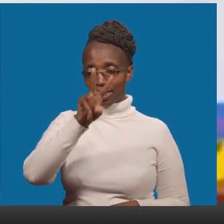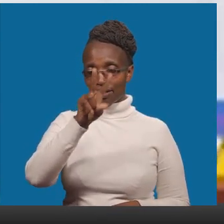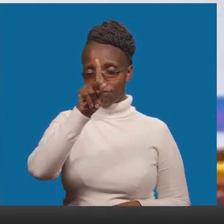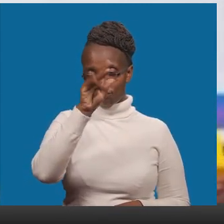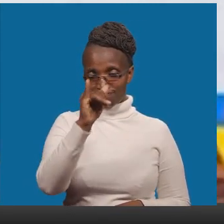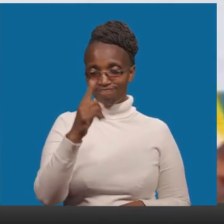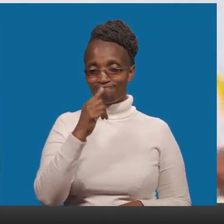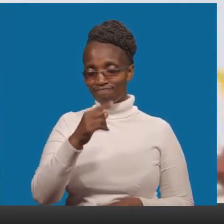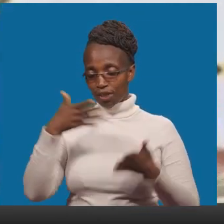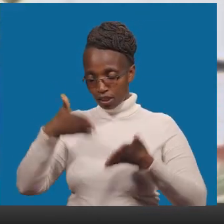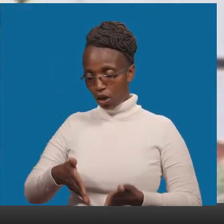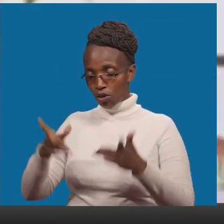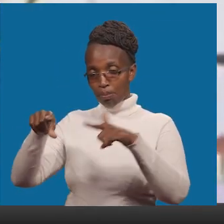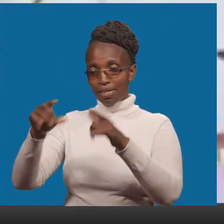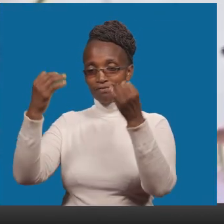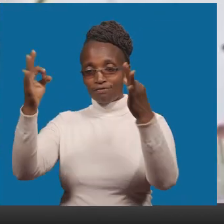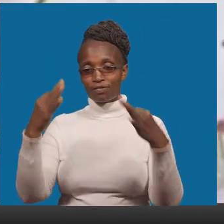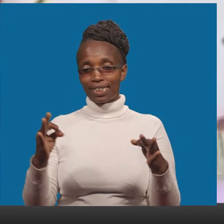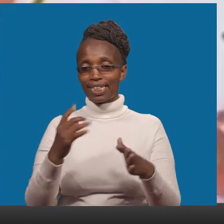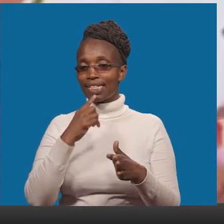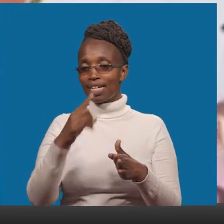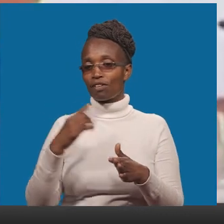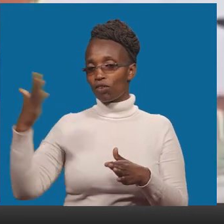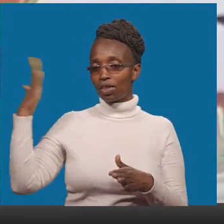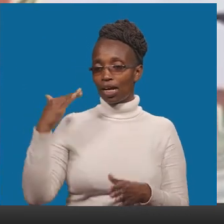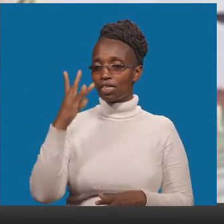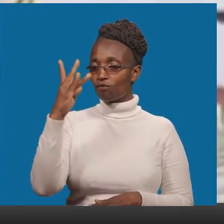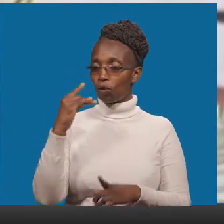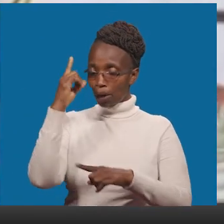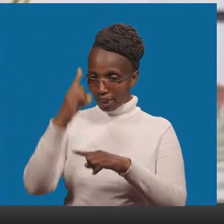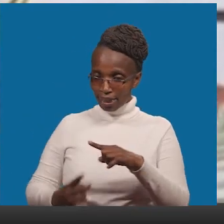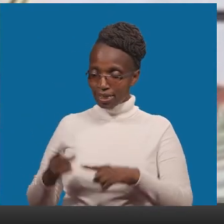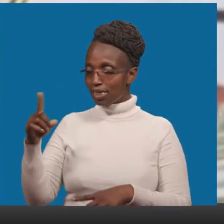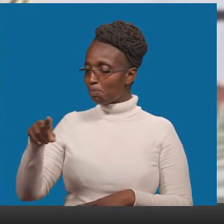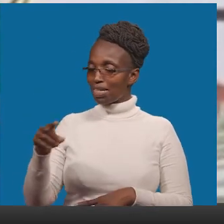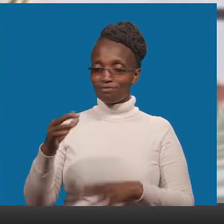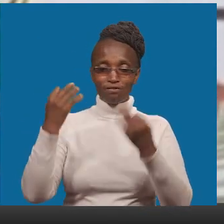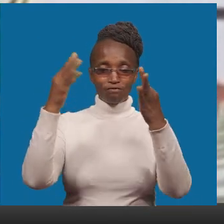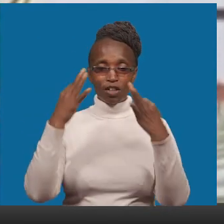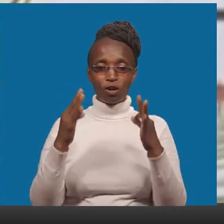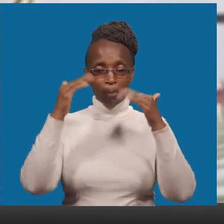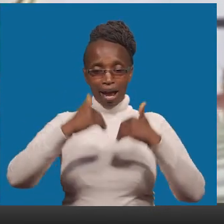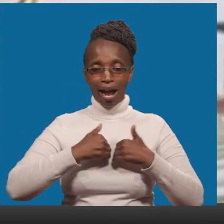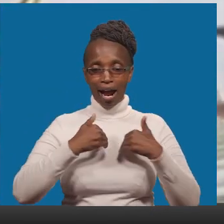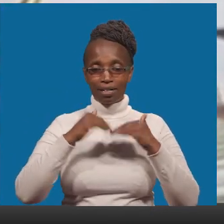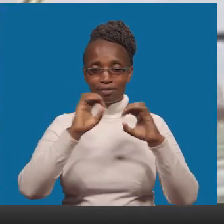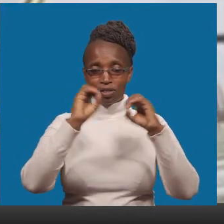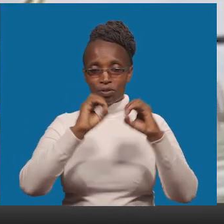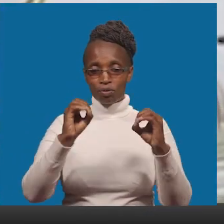kwani anadai kwa muda wa miaka 4 iliyopita alikuwa hana uhuru hasa katika sekta hii ya